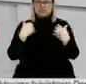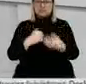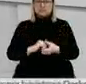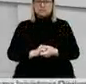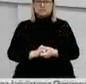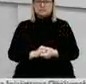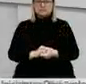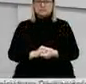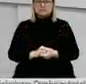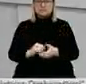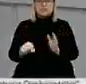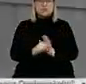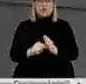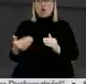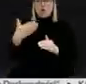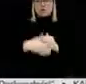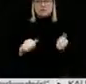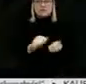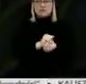My do końca walczyliśmy o niego.